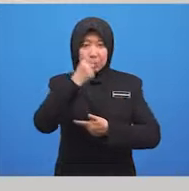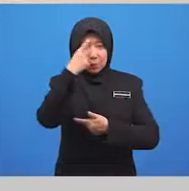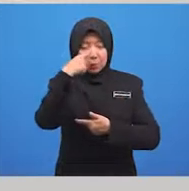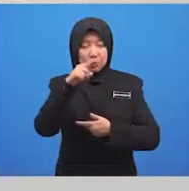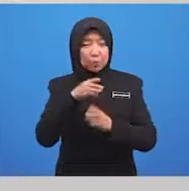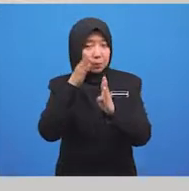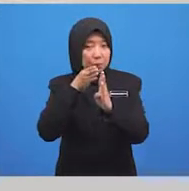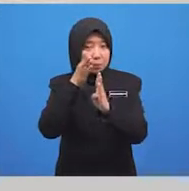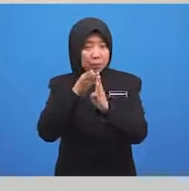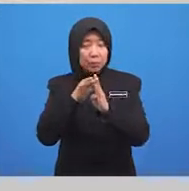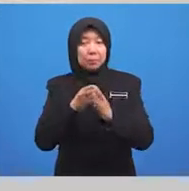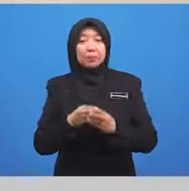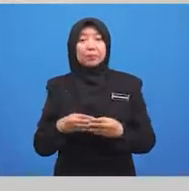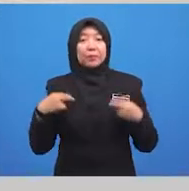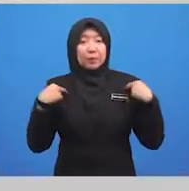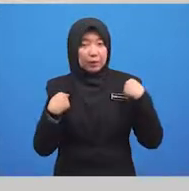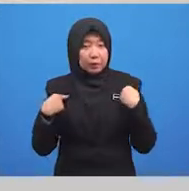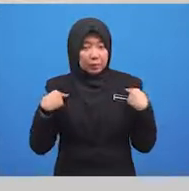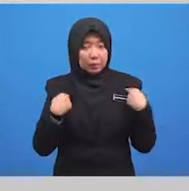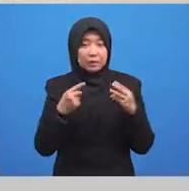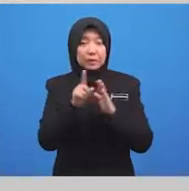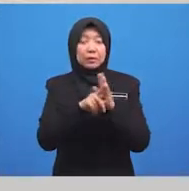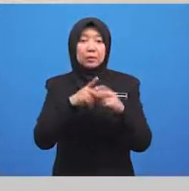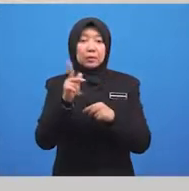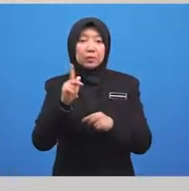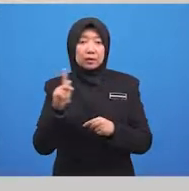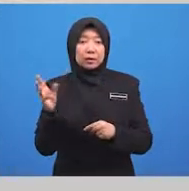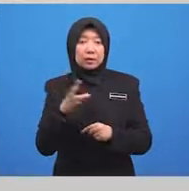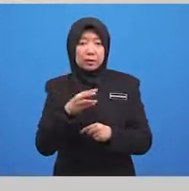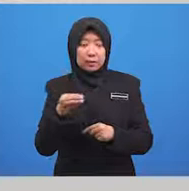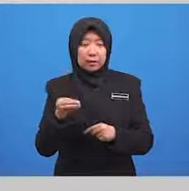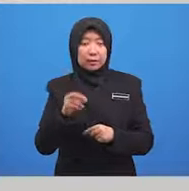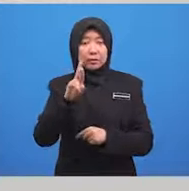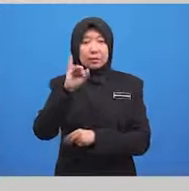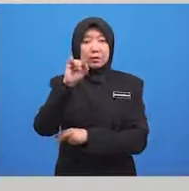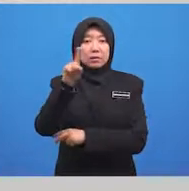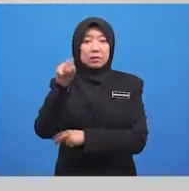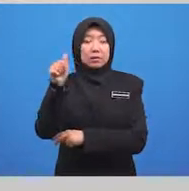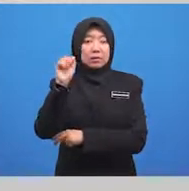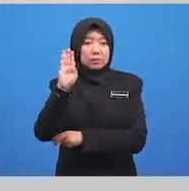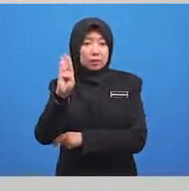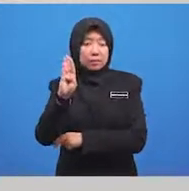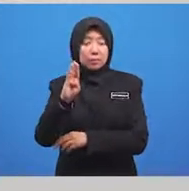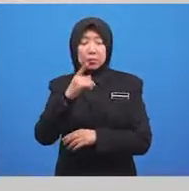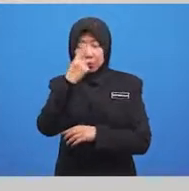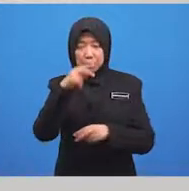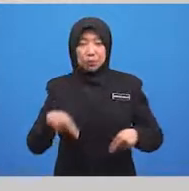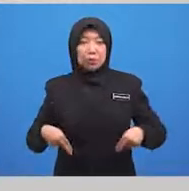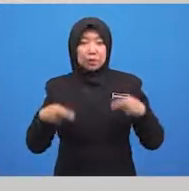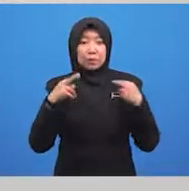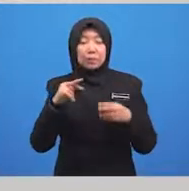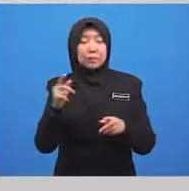memburu haiwan dikeluarkan dan mengisytiharkan rezap hidupan liar dan kawasan